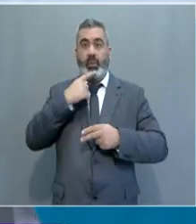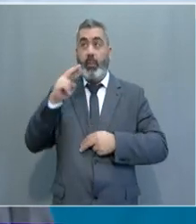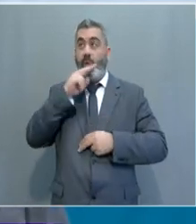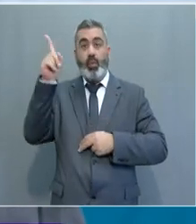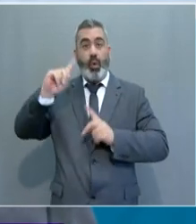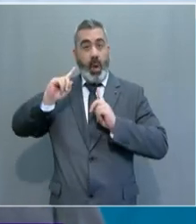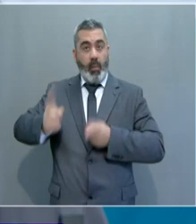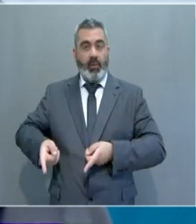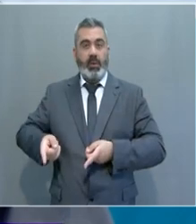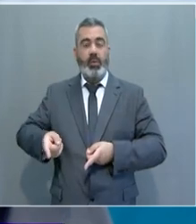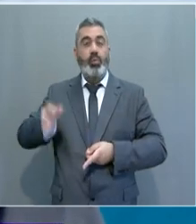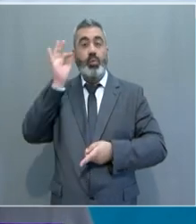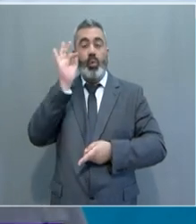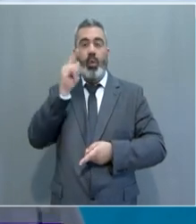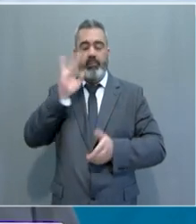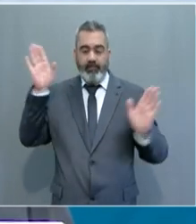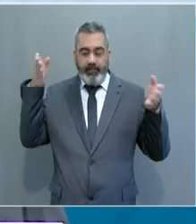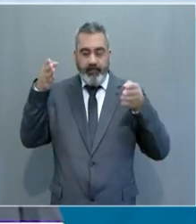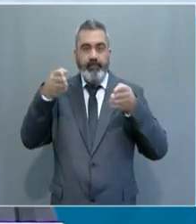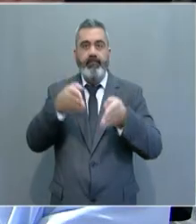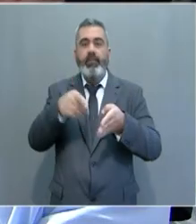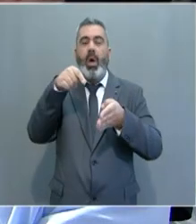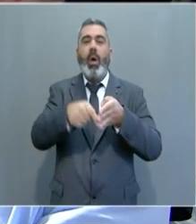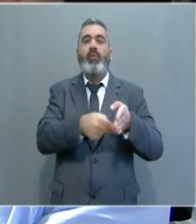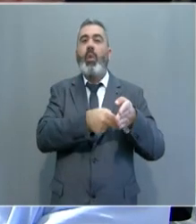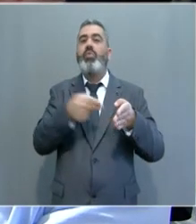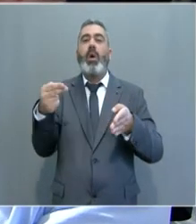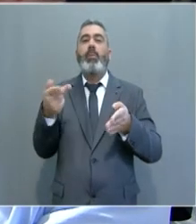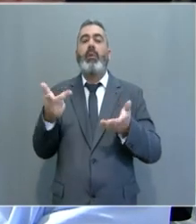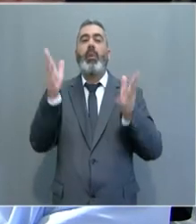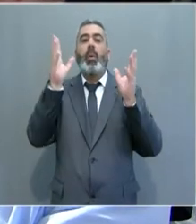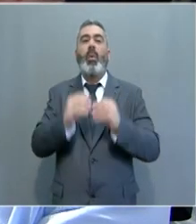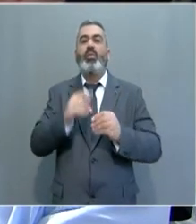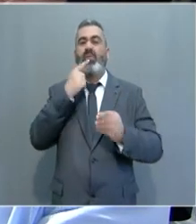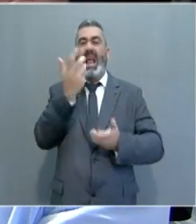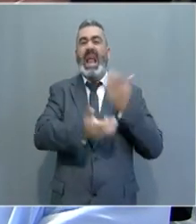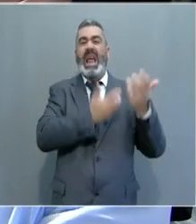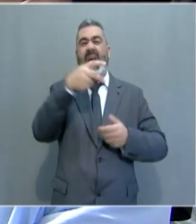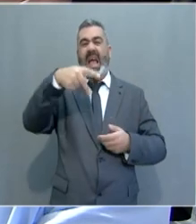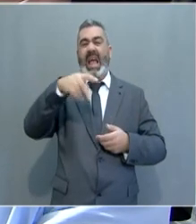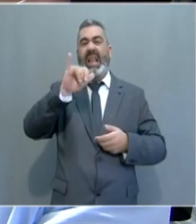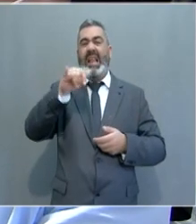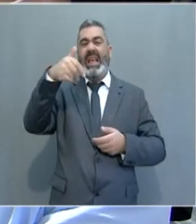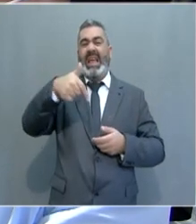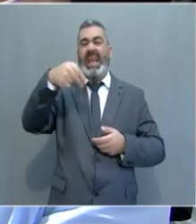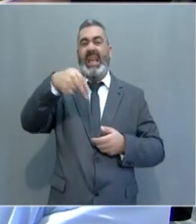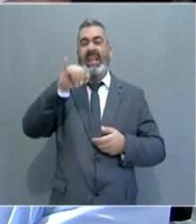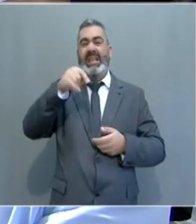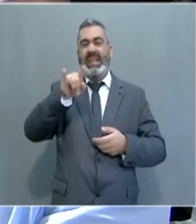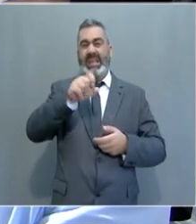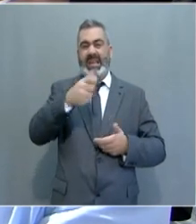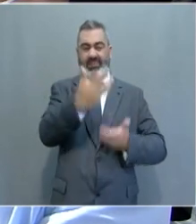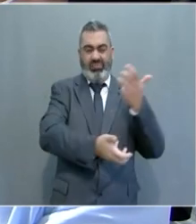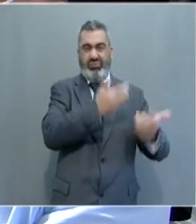Πρωθυπουργού έθεσε στο επίκεντρο της προσοχής αυτό το μεγάλο ζήτημα της απολιγνητοποίησης. Και για πρώτη φορά η